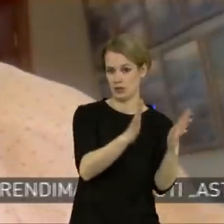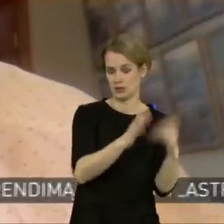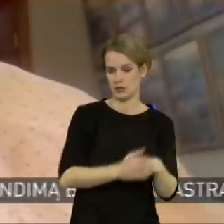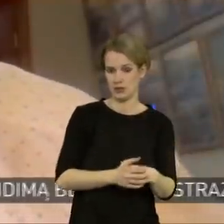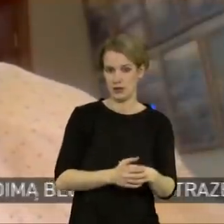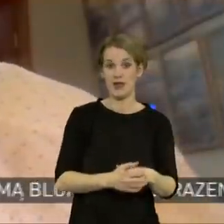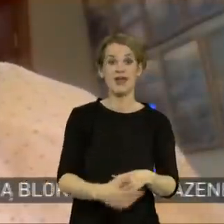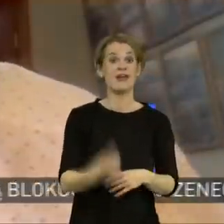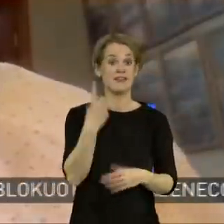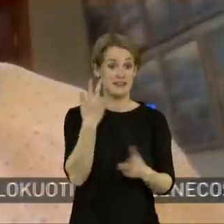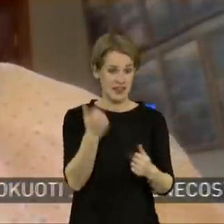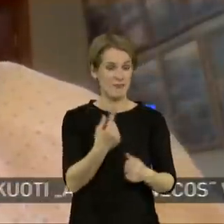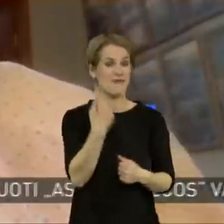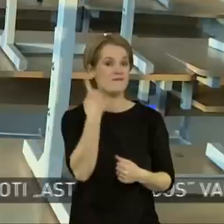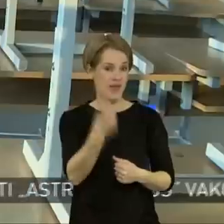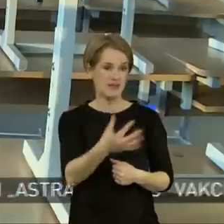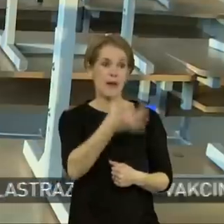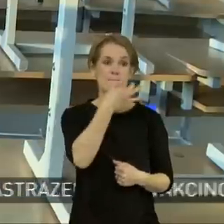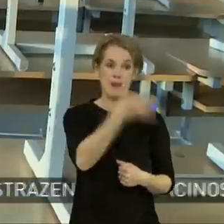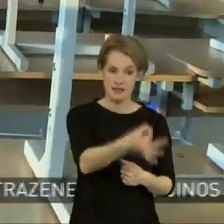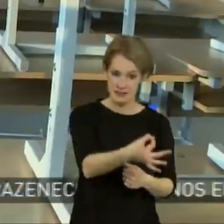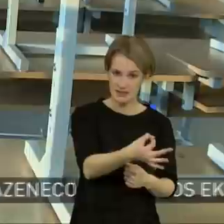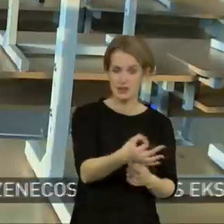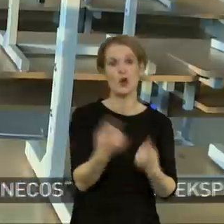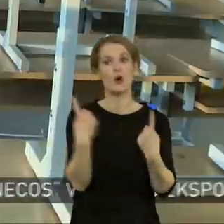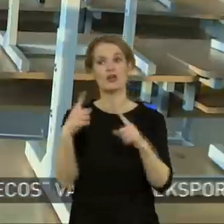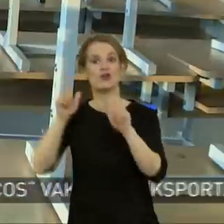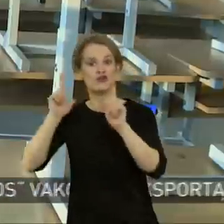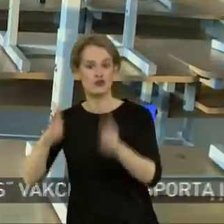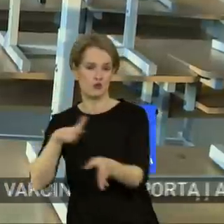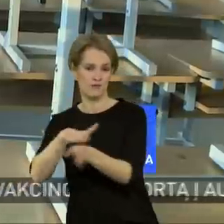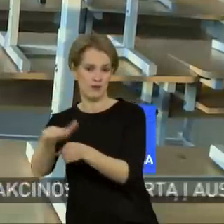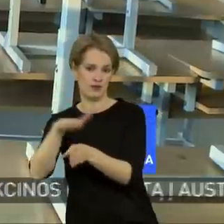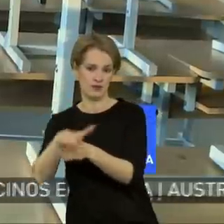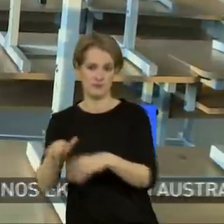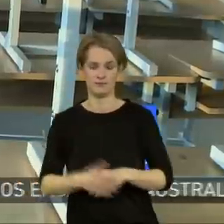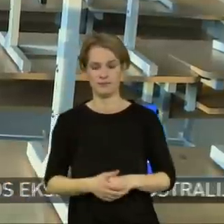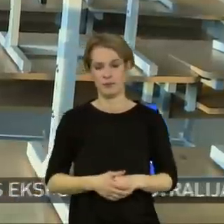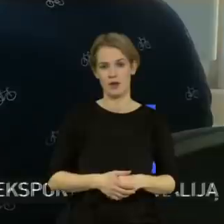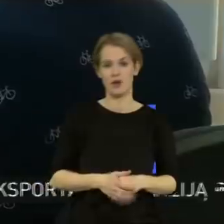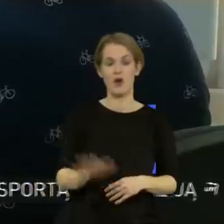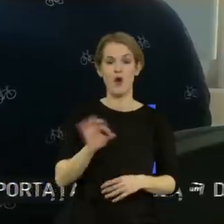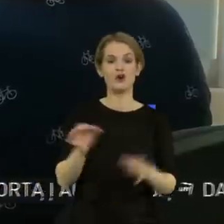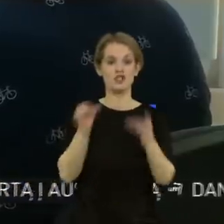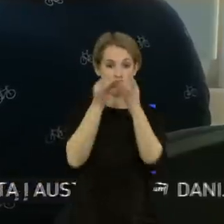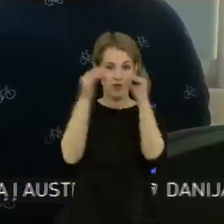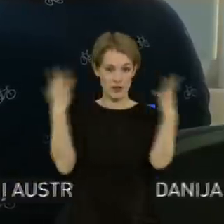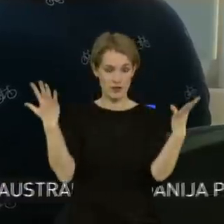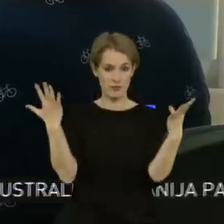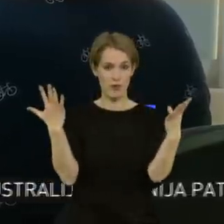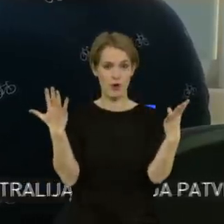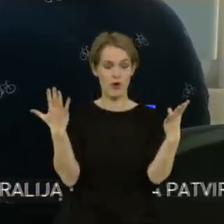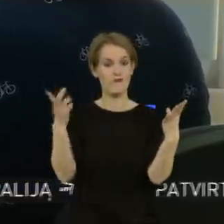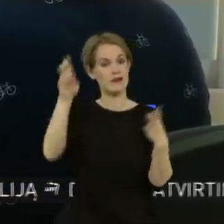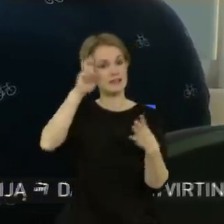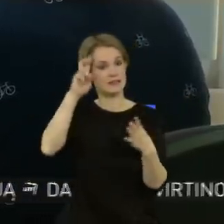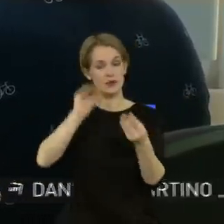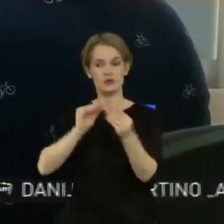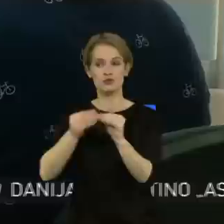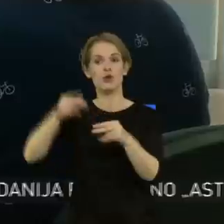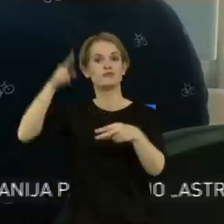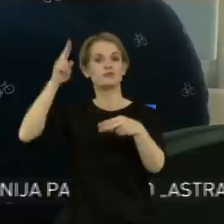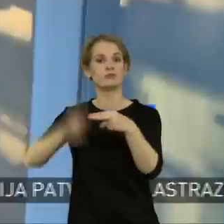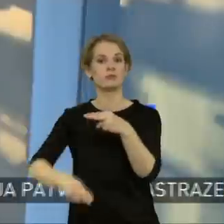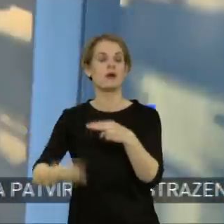kita yra suprognozuoti. Nacionalinį susitarimą dėl švietimo planuojama pasirašyti iki kitų mokslo metų